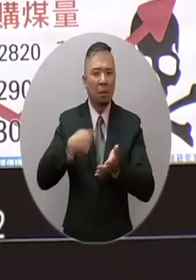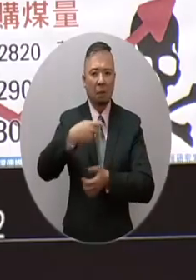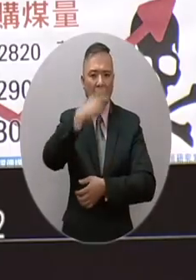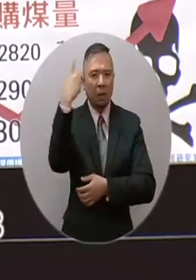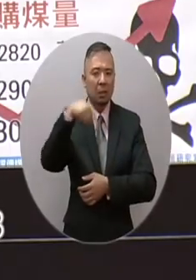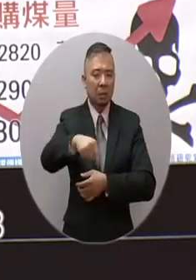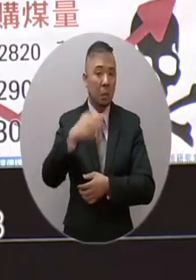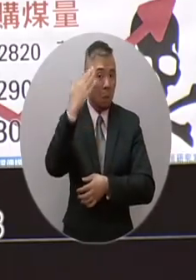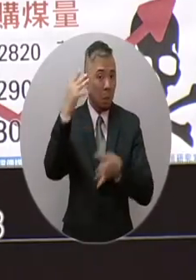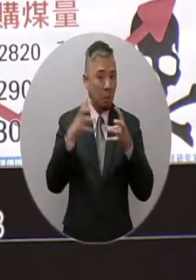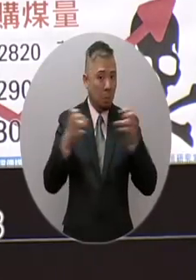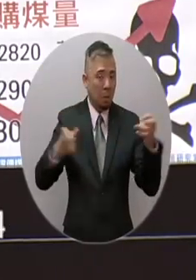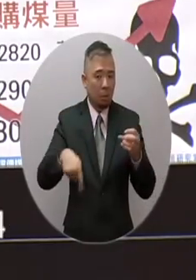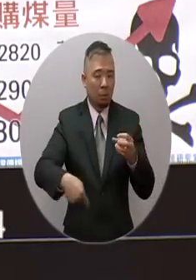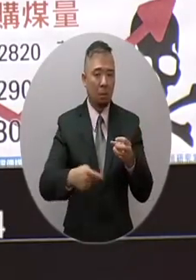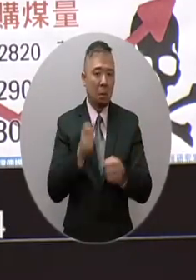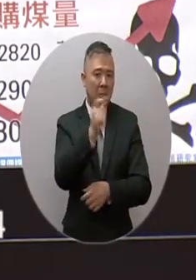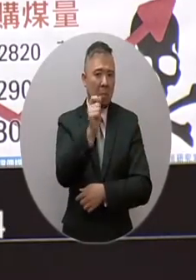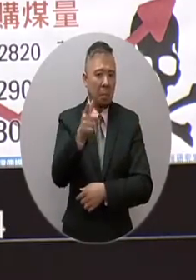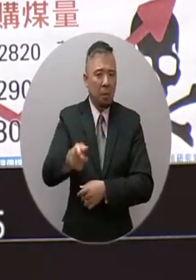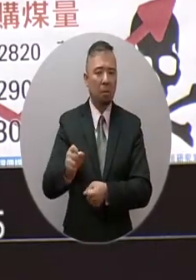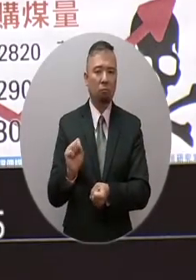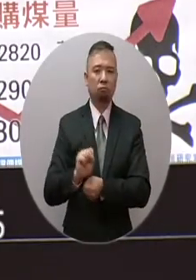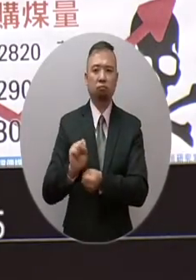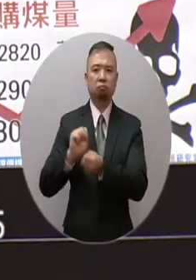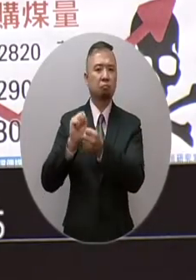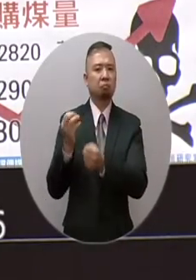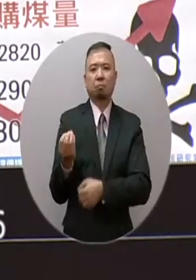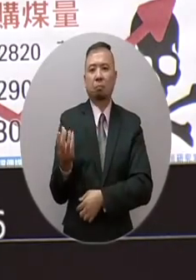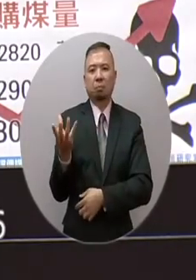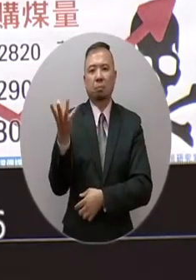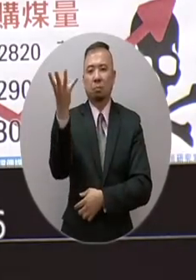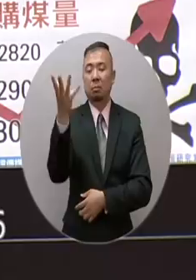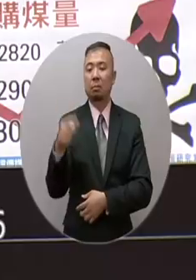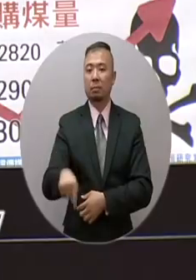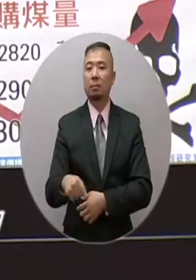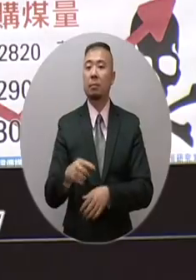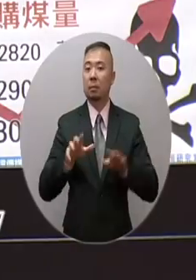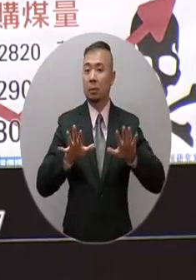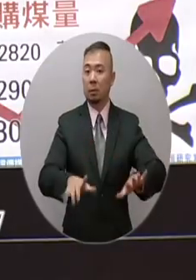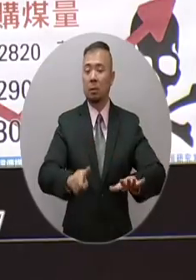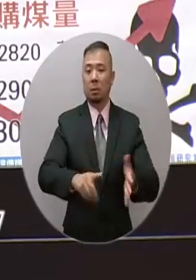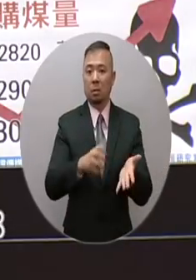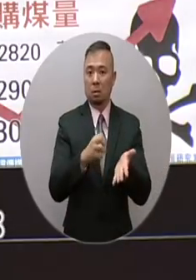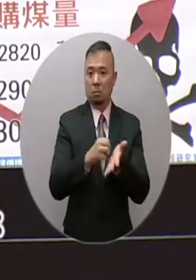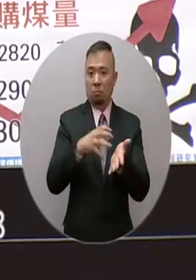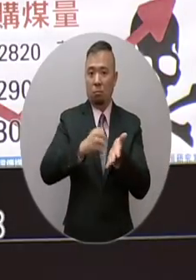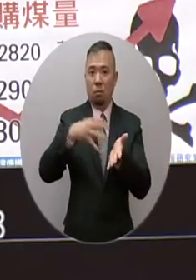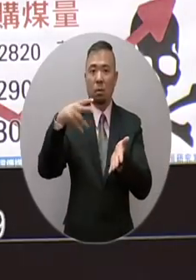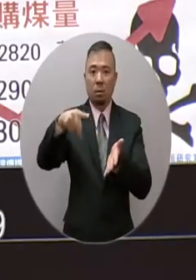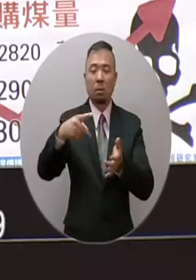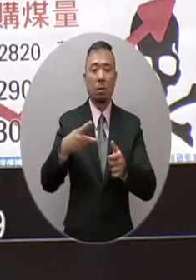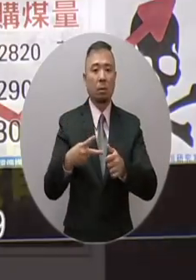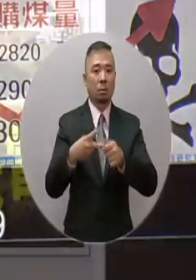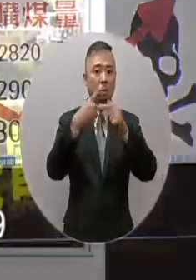的，目前呢，目前是没有下降的。 OK， 那现在我们呢核厂二号机 OK，